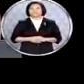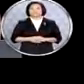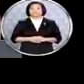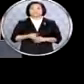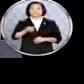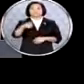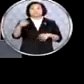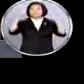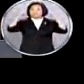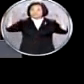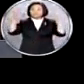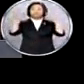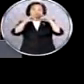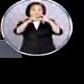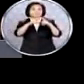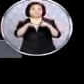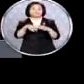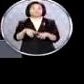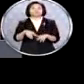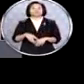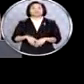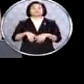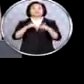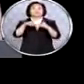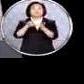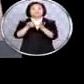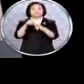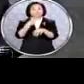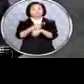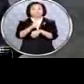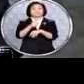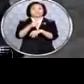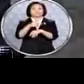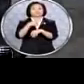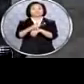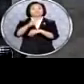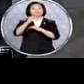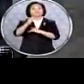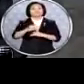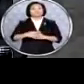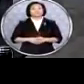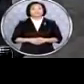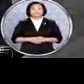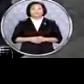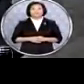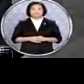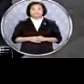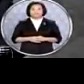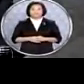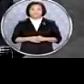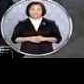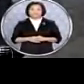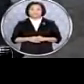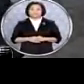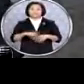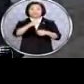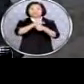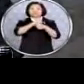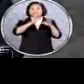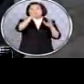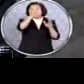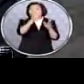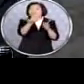请宋楚瑜先生回答，时间是1分30秒。对不起，时间是2分钟。 马主席刚刚